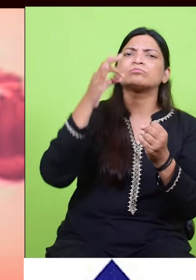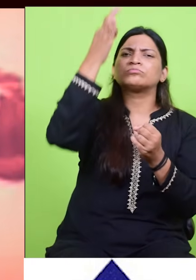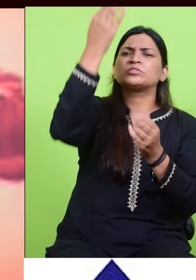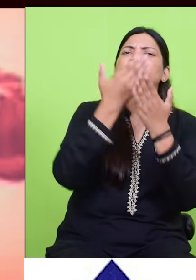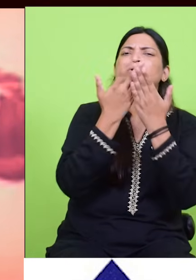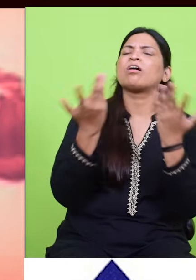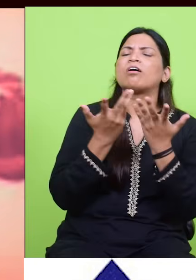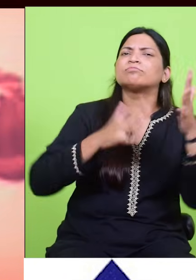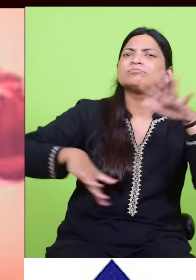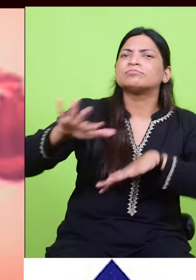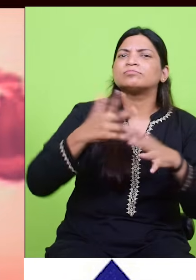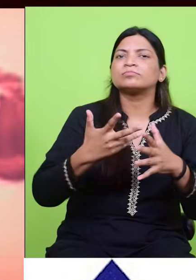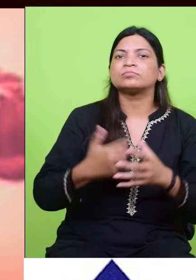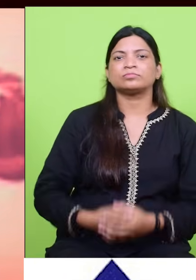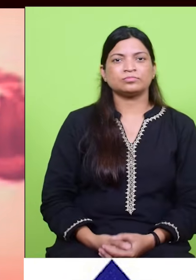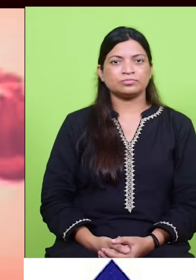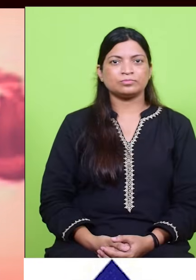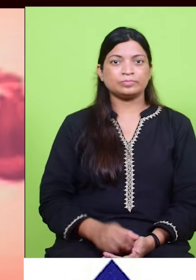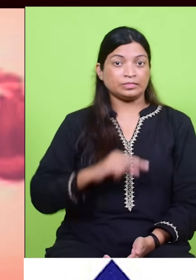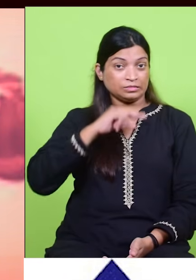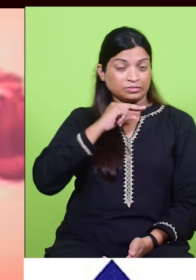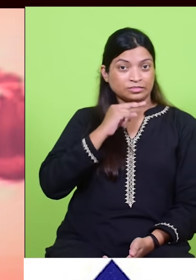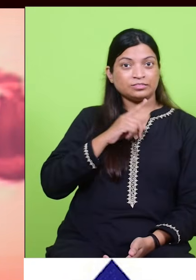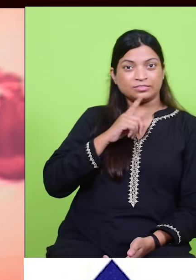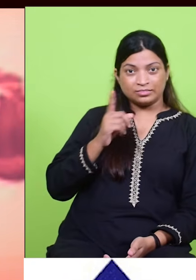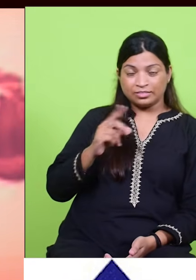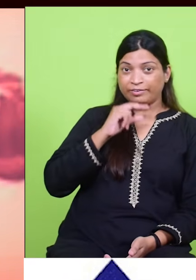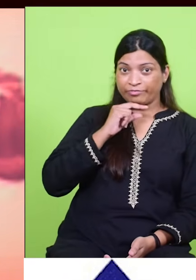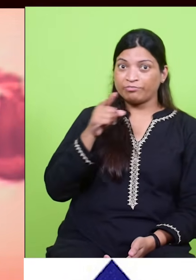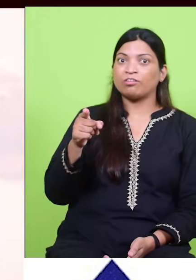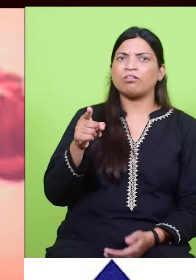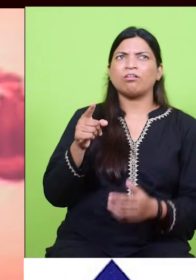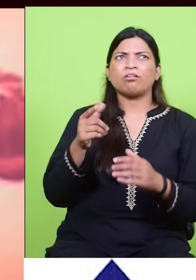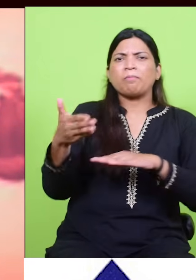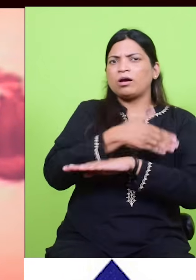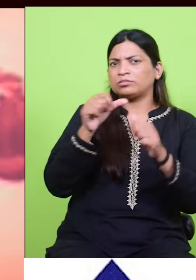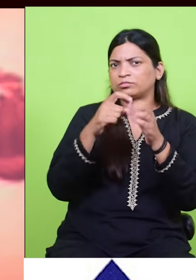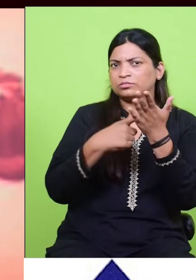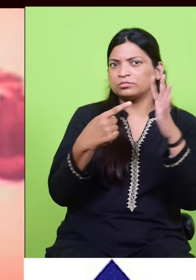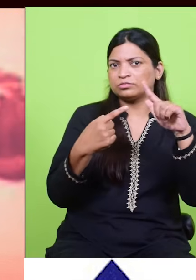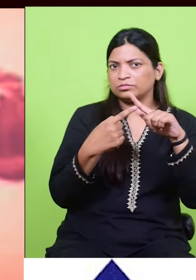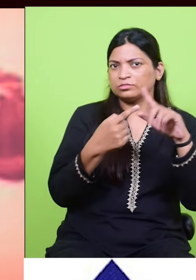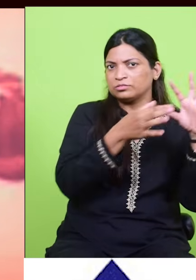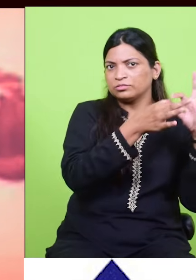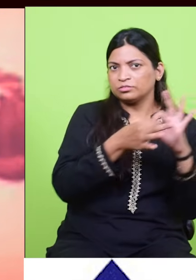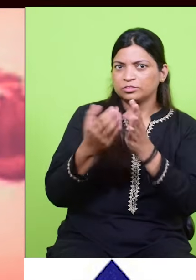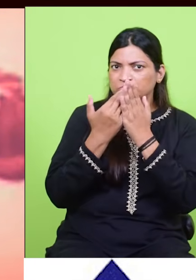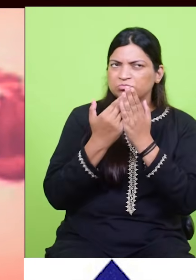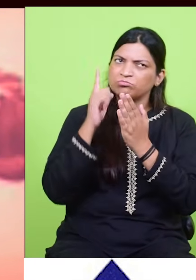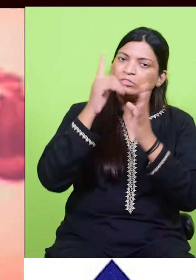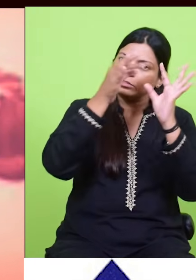क्योंकि जिस सब्जेक्ट से अपना बेस बना हुआ उसको हम छोड़ के डिफरेंट एक लाइन में जाना कठिन हो जाएगा। गुरदीप कोई मैसेज देना चाहती हो